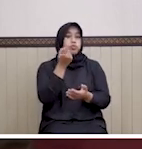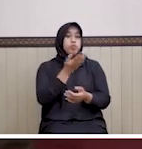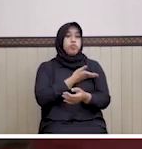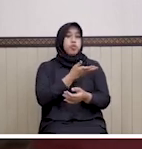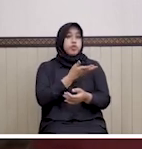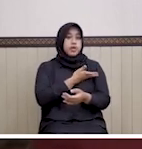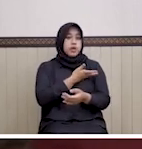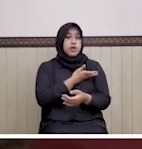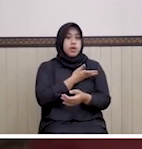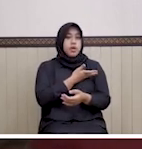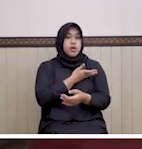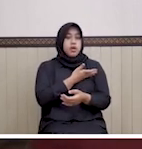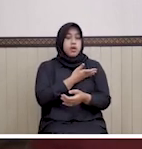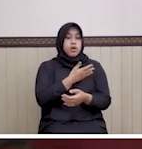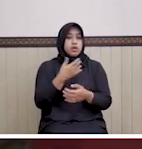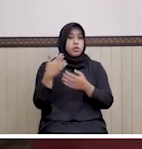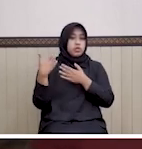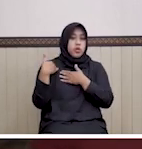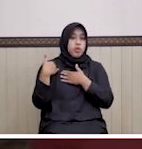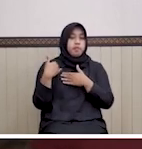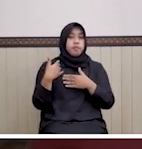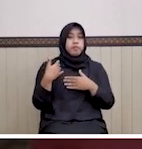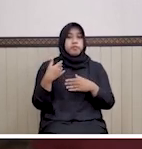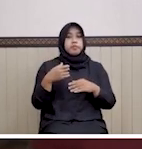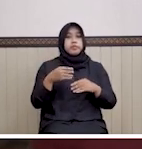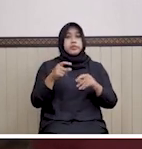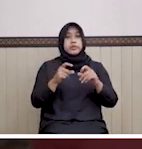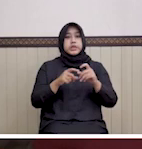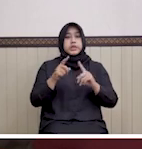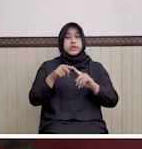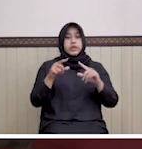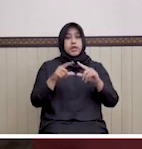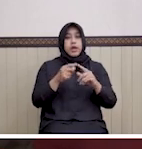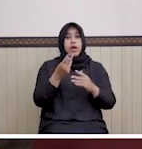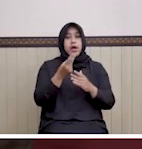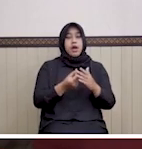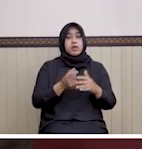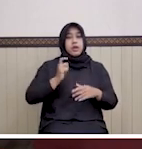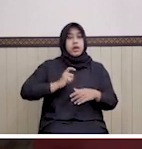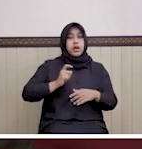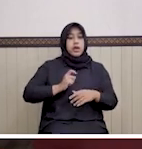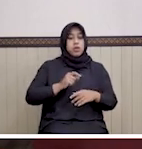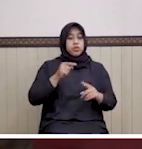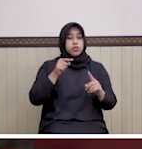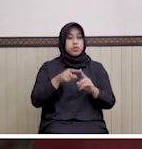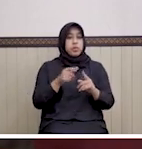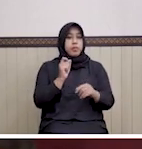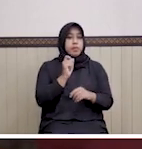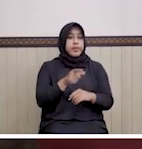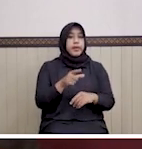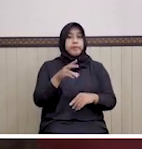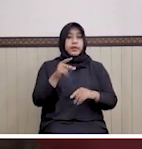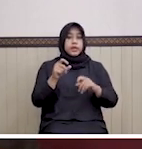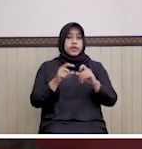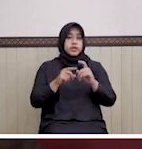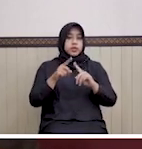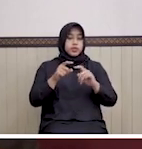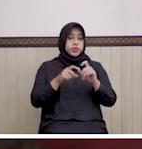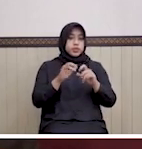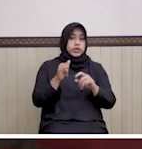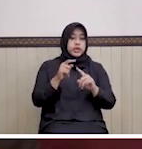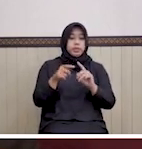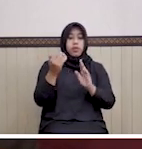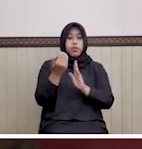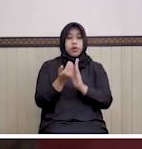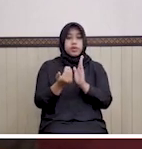untuk menyita harta kekayaan kemudian nanti itu digunakan untuk pembayaran restitusi tetapi regulasi